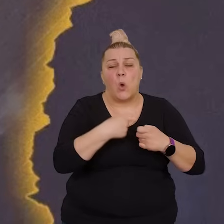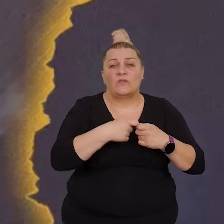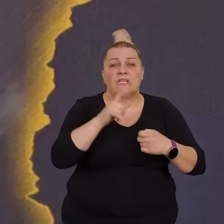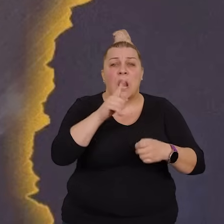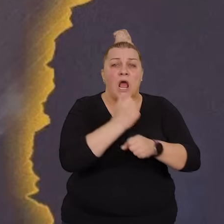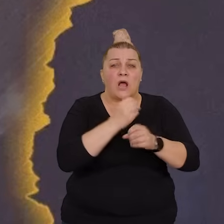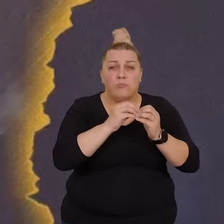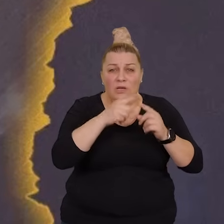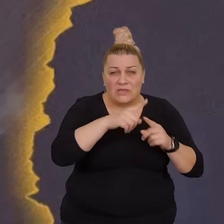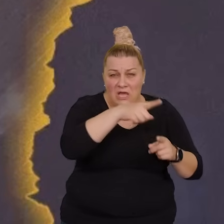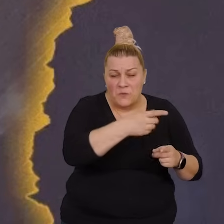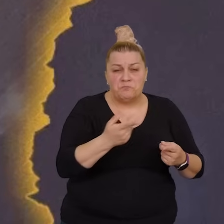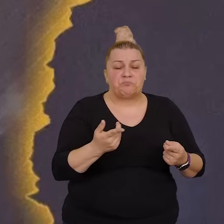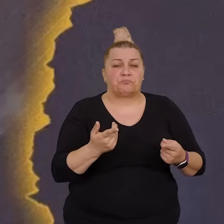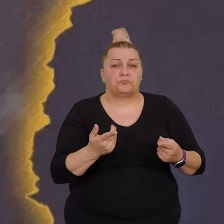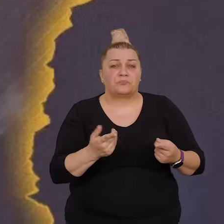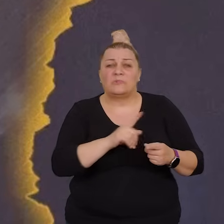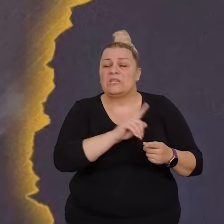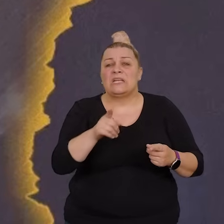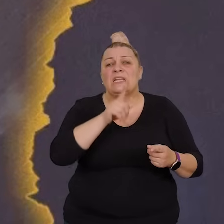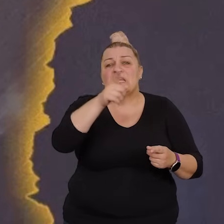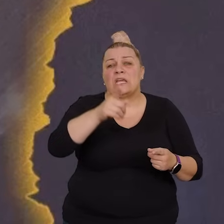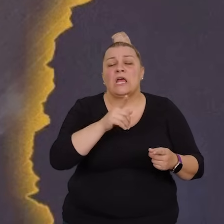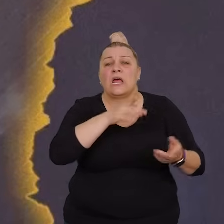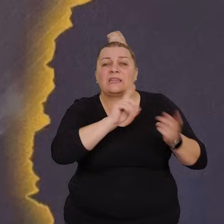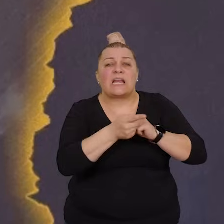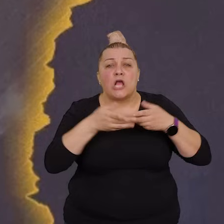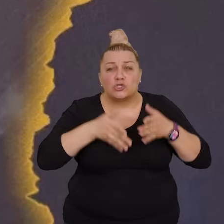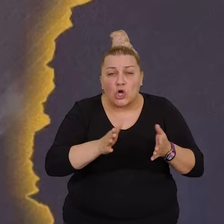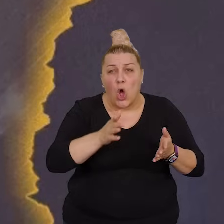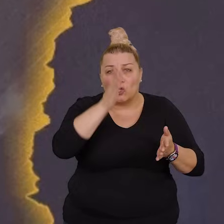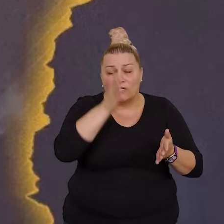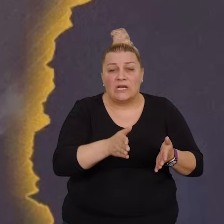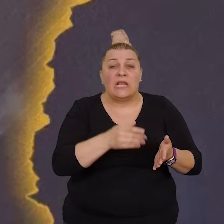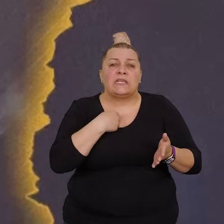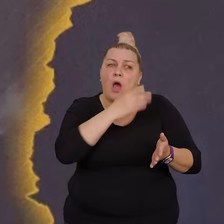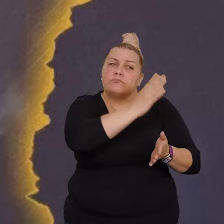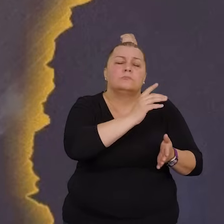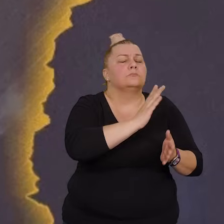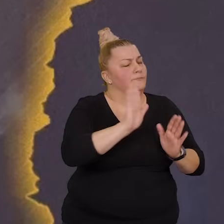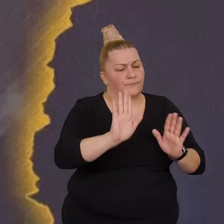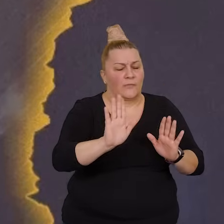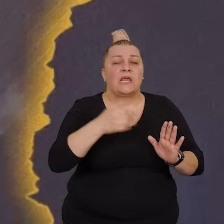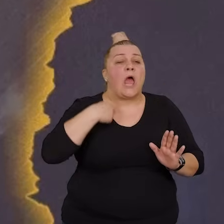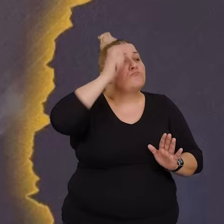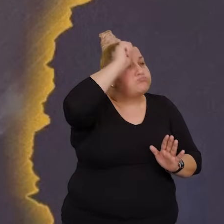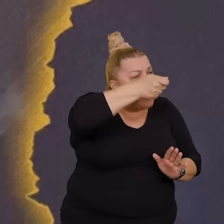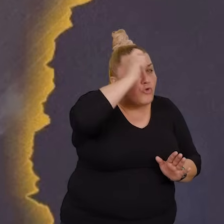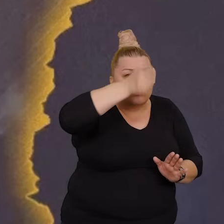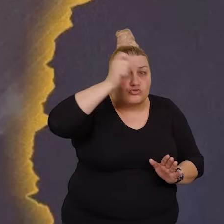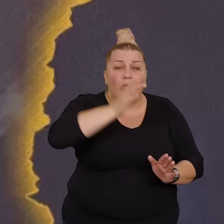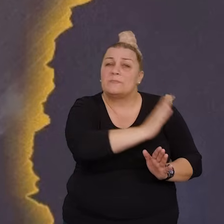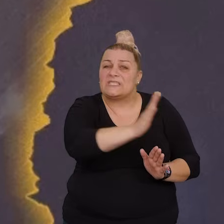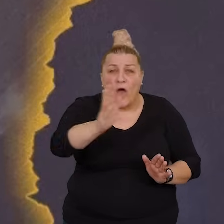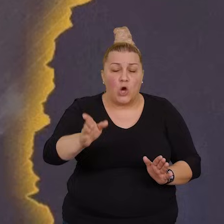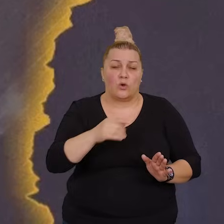LGBT grupacije, nisu ni ovi transrodni, ne znam ko, ja sve ljude poštujem, neovisno o tome orijentaciji, bilo kojoj,